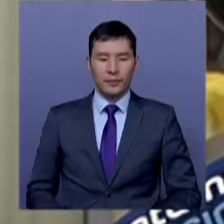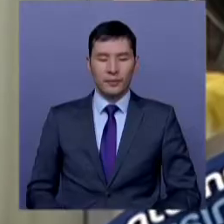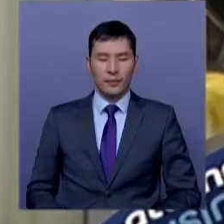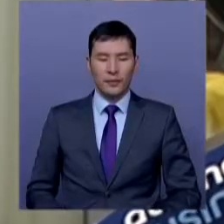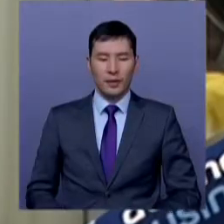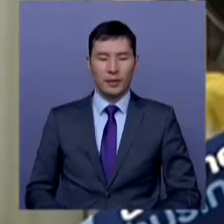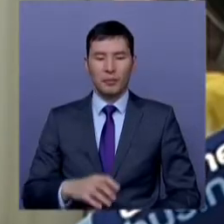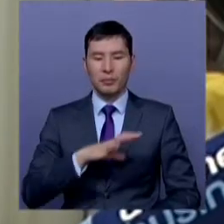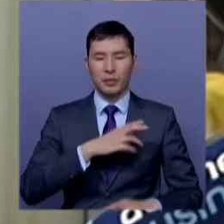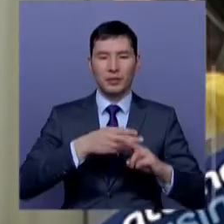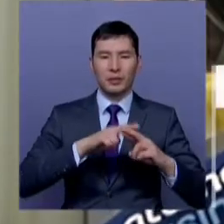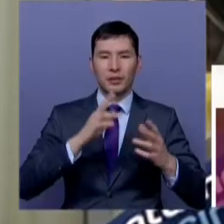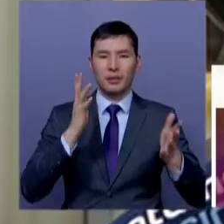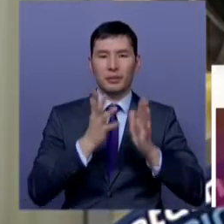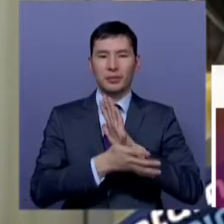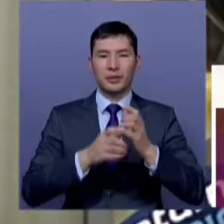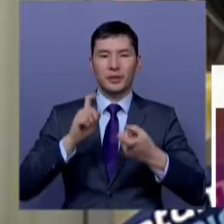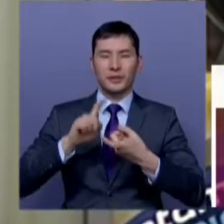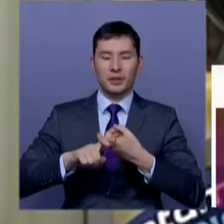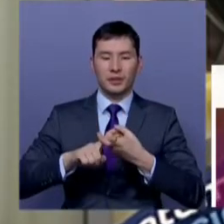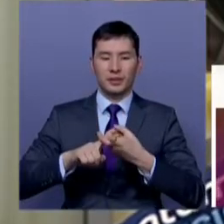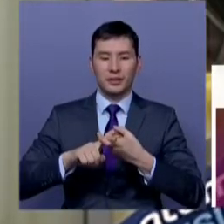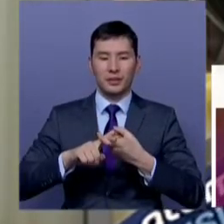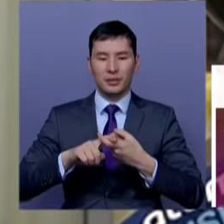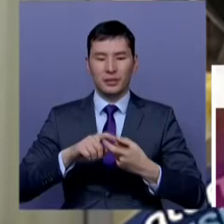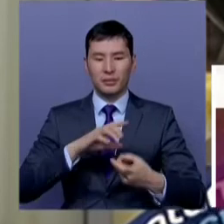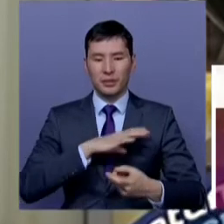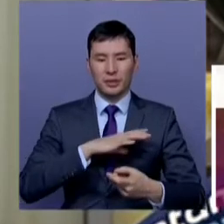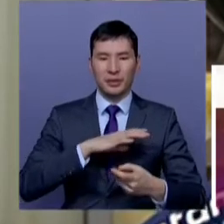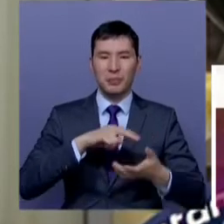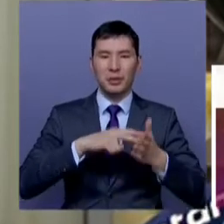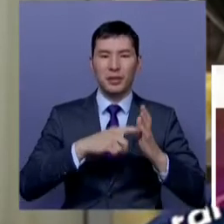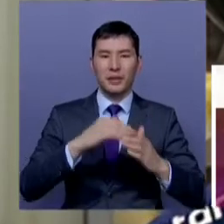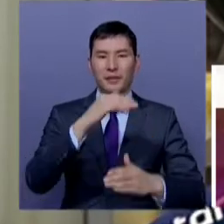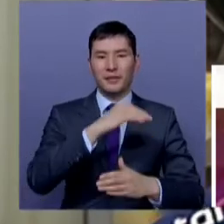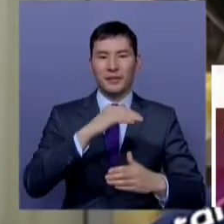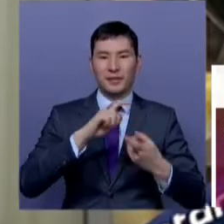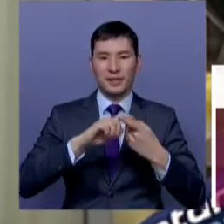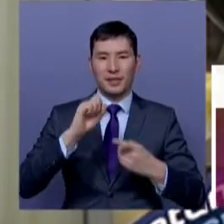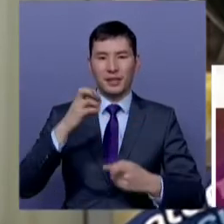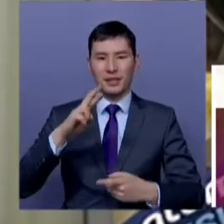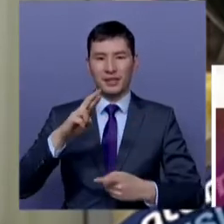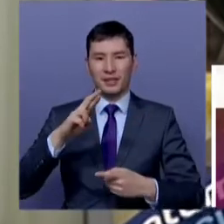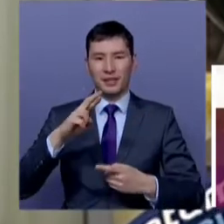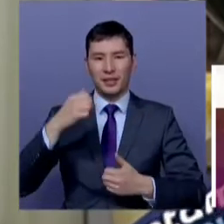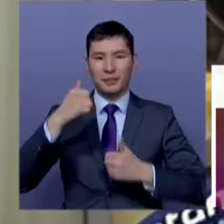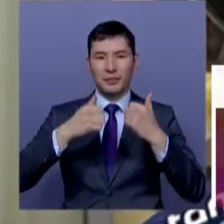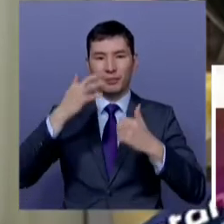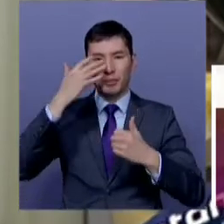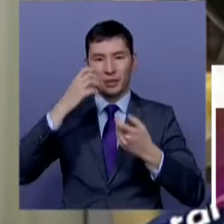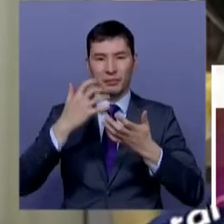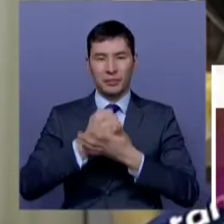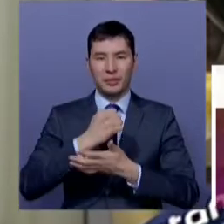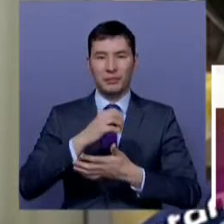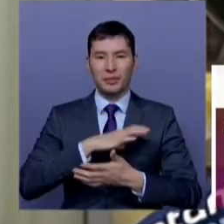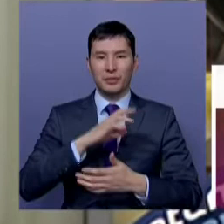Связано это, конечно, прежде всего с кризисом. Ақпан айына жоспарланған су добынан Азия чемпионаты коронавирустың тез таралуына